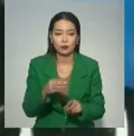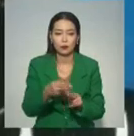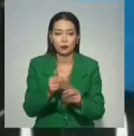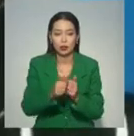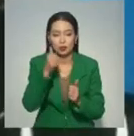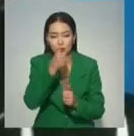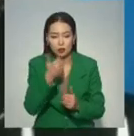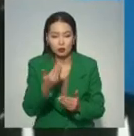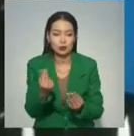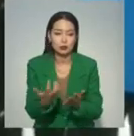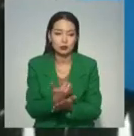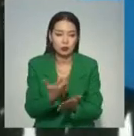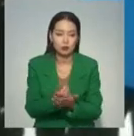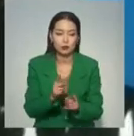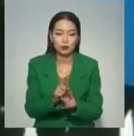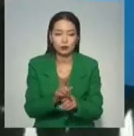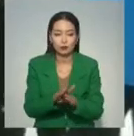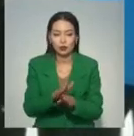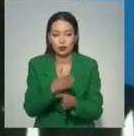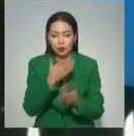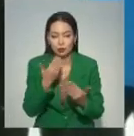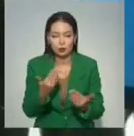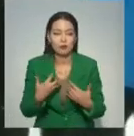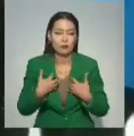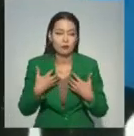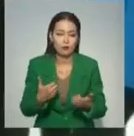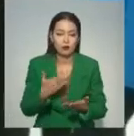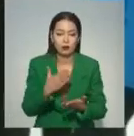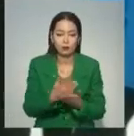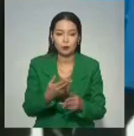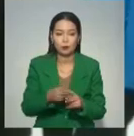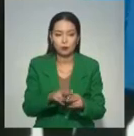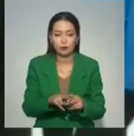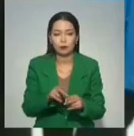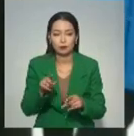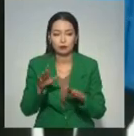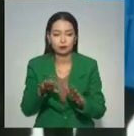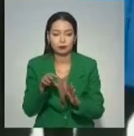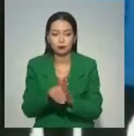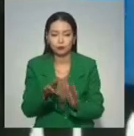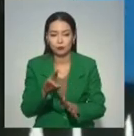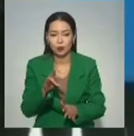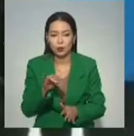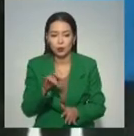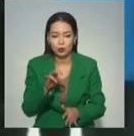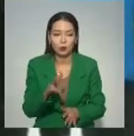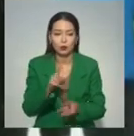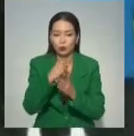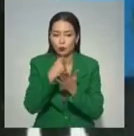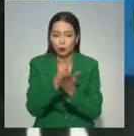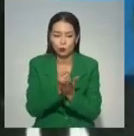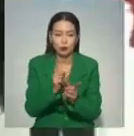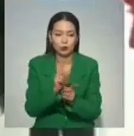ежегодная индексация заработной платы, сокращены дни за вредность, не выплачиваются полигонные, не соблюдается утвержденный